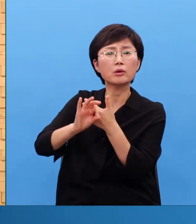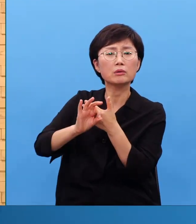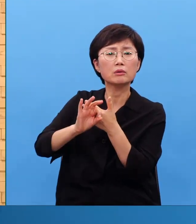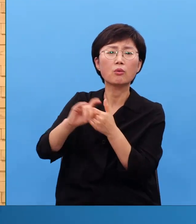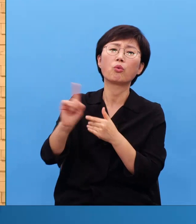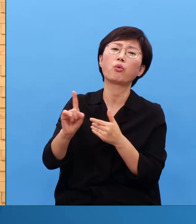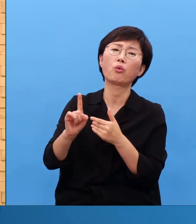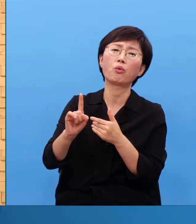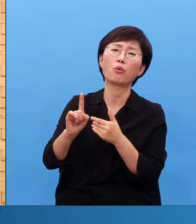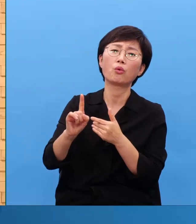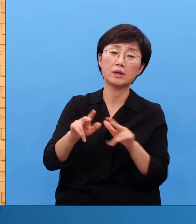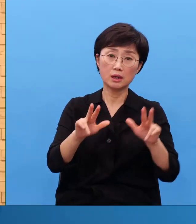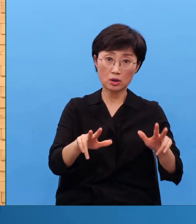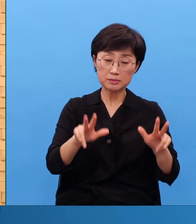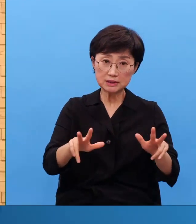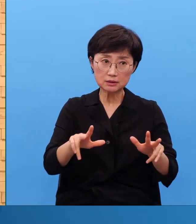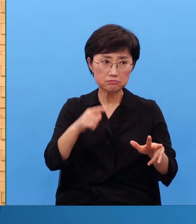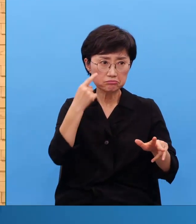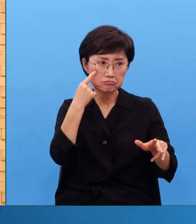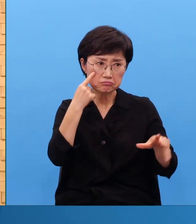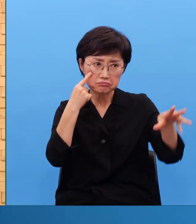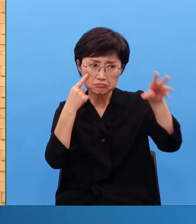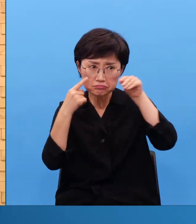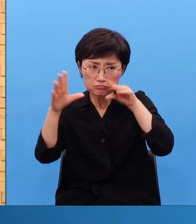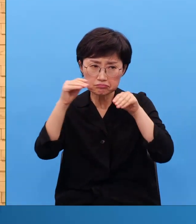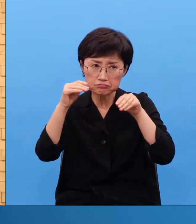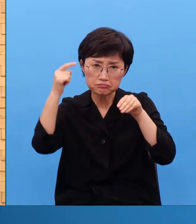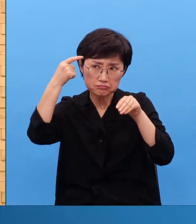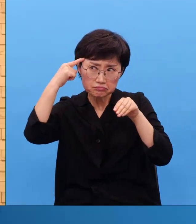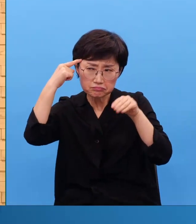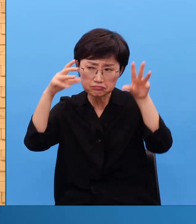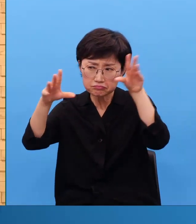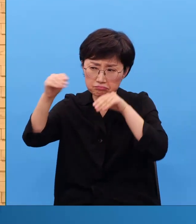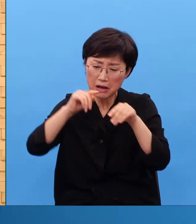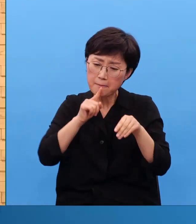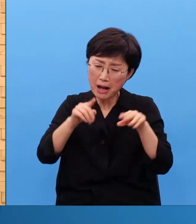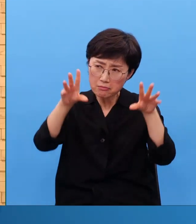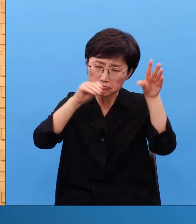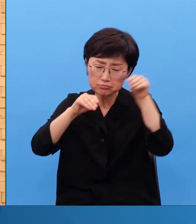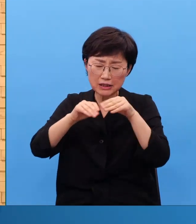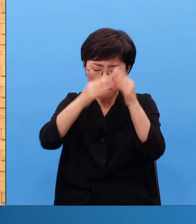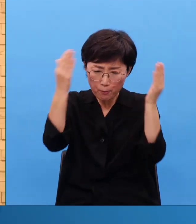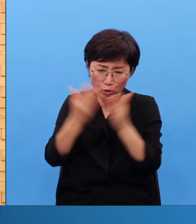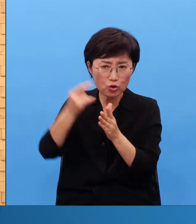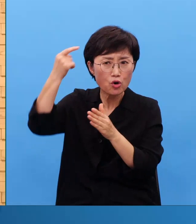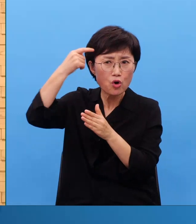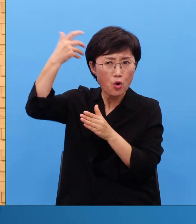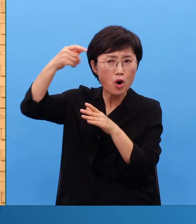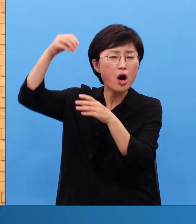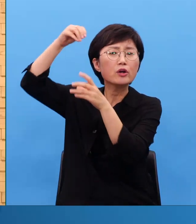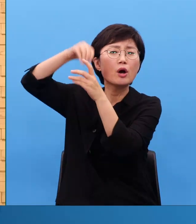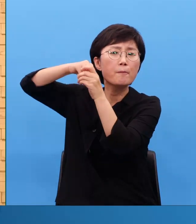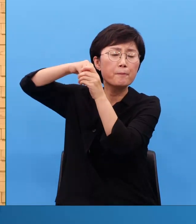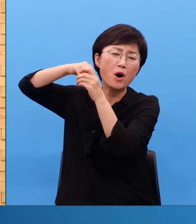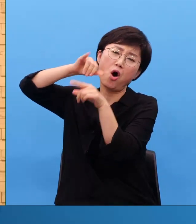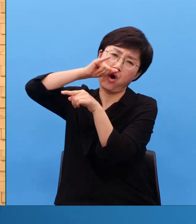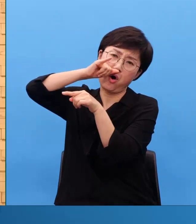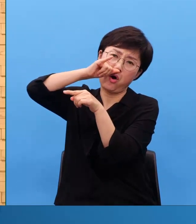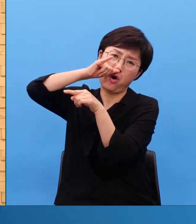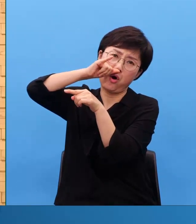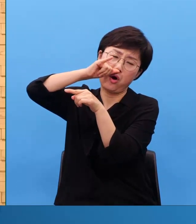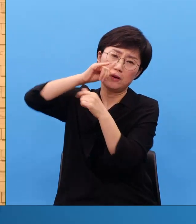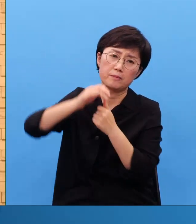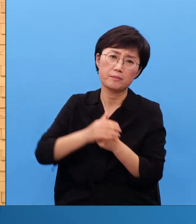있잖아요. 전부 뇌에다 각인돼요. All the things that you share, all the things that you say, it's imprinted in your brain. 그래서 영어 공부하는 사람들 자꾸 소리내